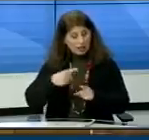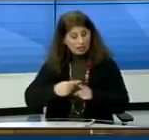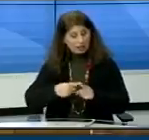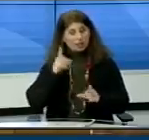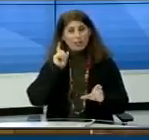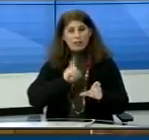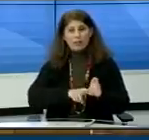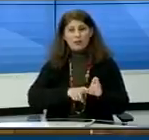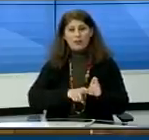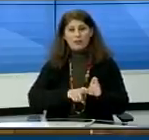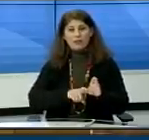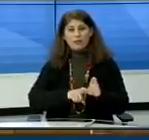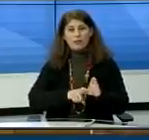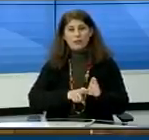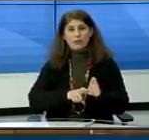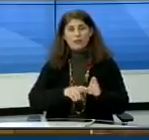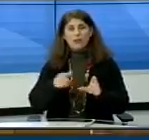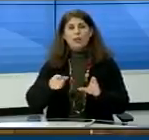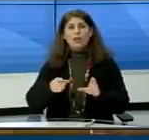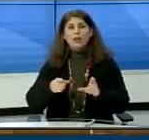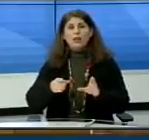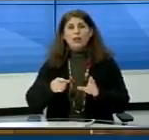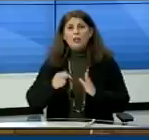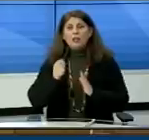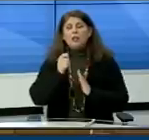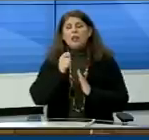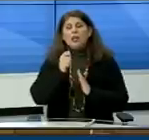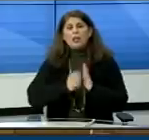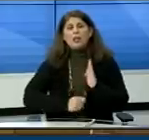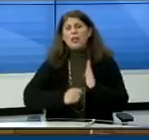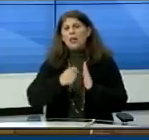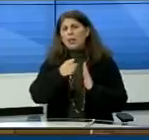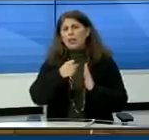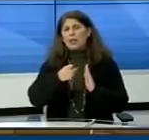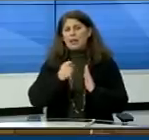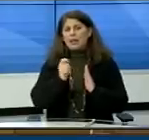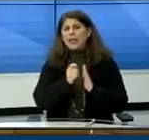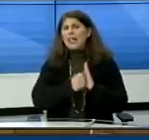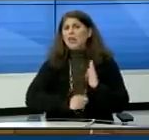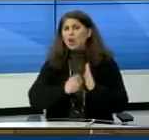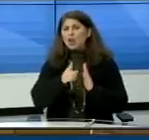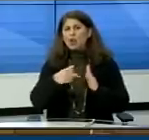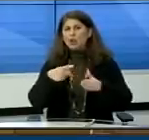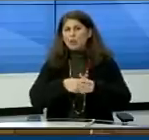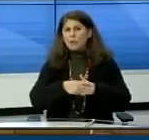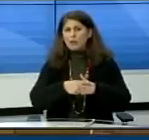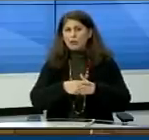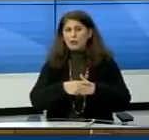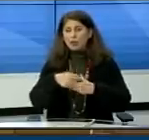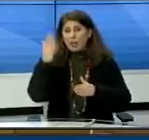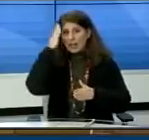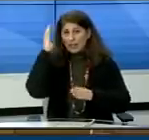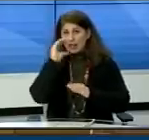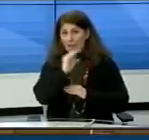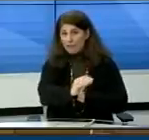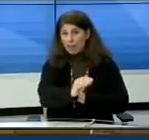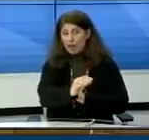εταιρείας ηλεκτρονικών τραπεζικών υπηρεσιών, της Via Wallet, προσφέροντας κεφάλαια άνω